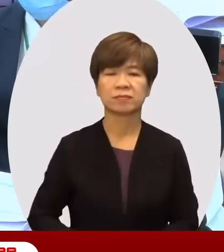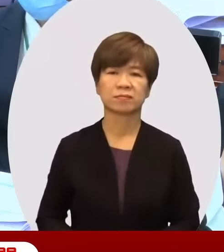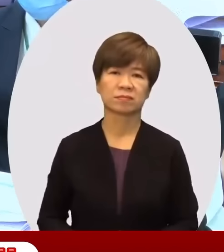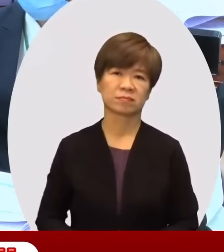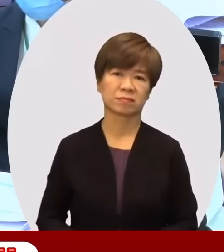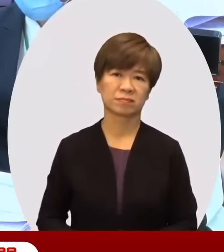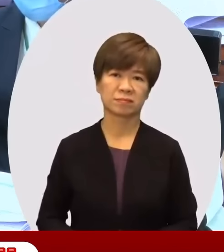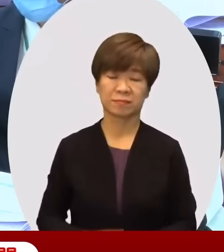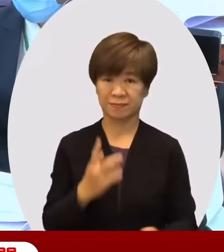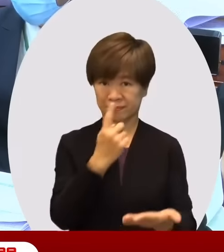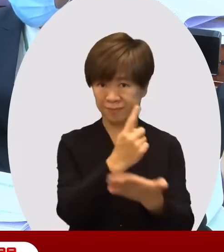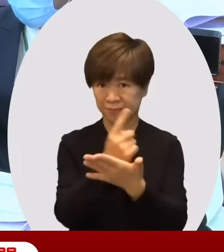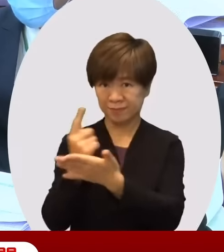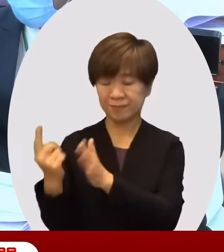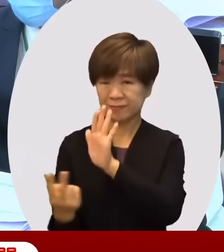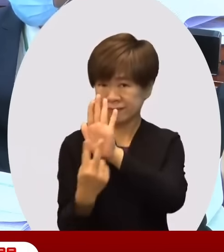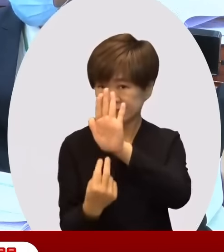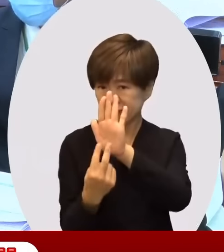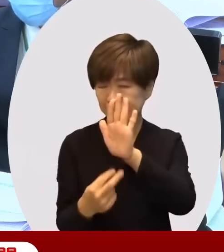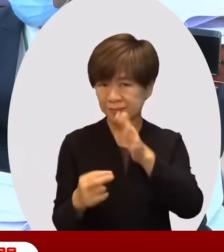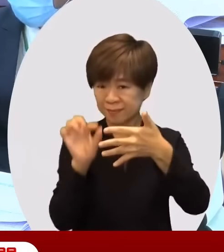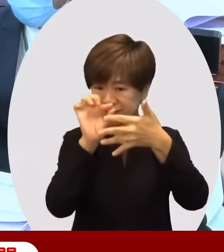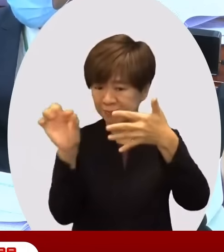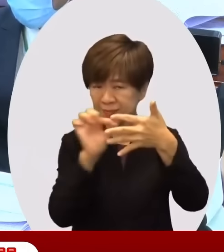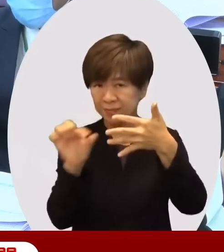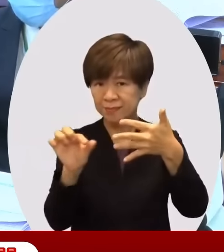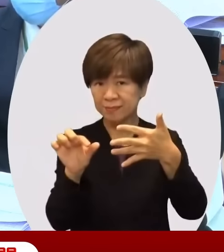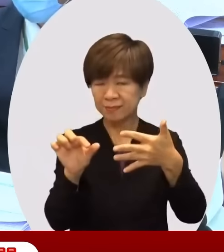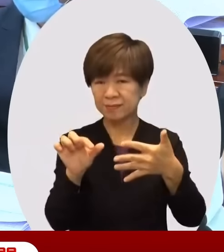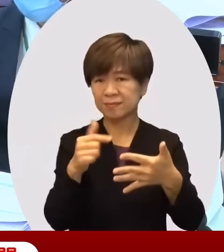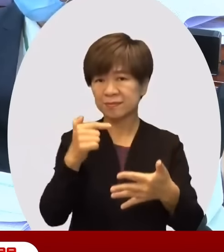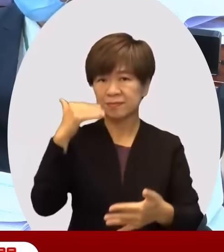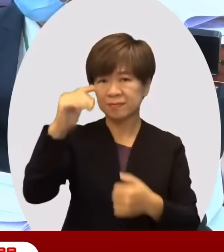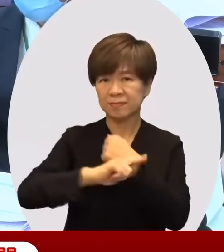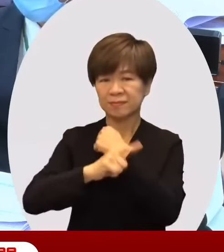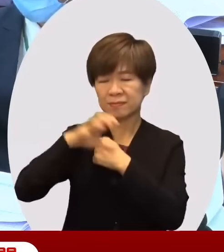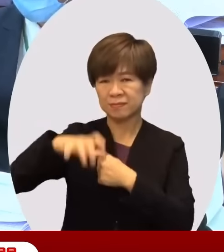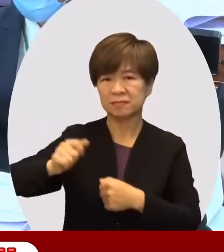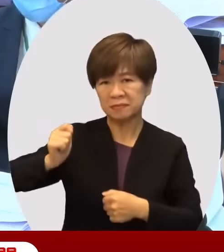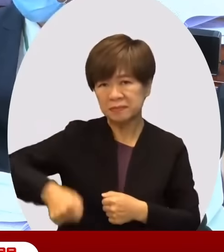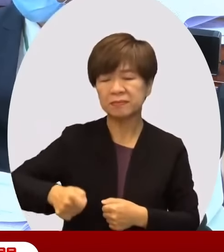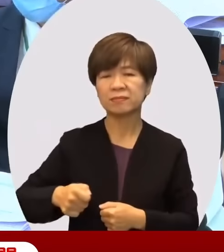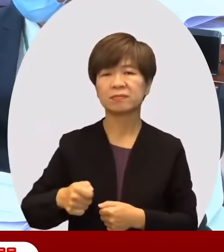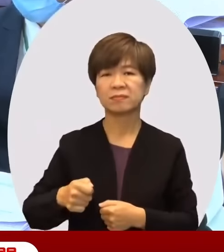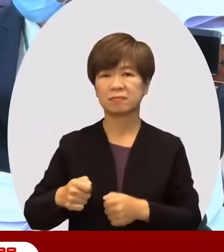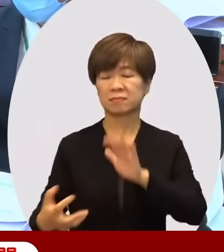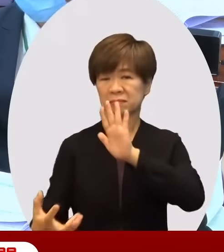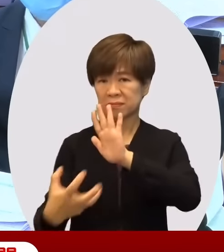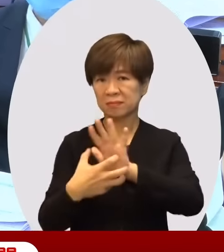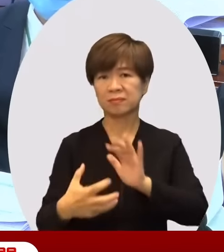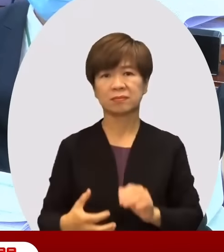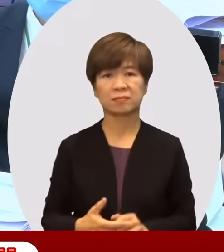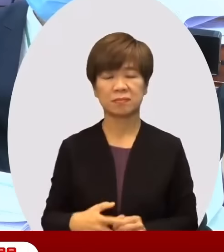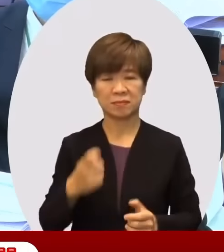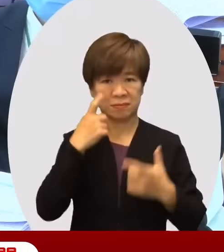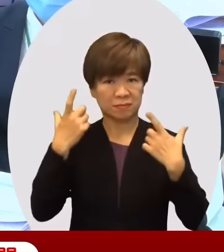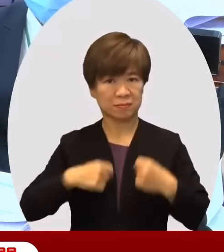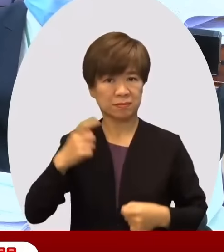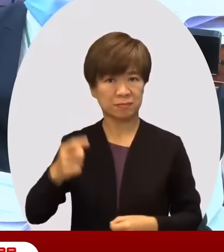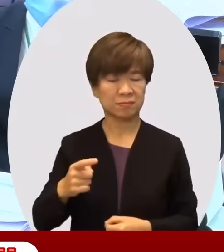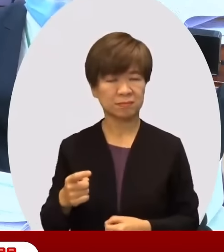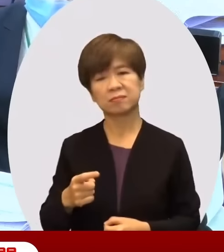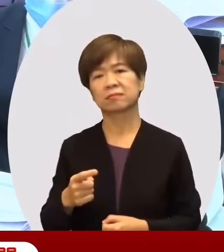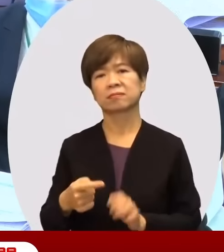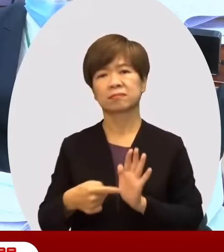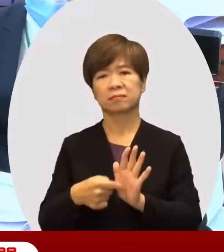了。每一个人在解释那个条文的时候，包括最高法院的判例，都不会认为说诉讼代理人所为的事